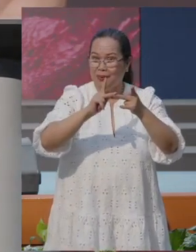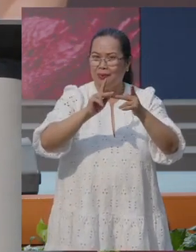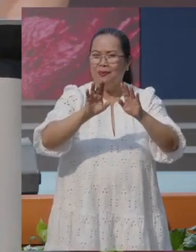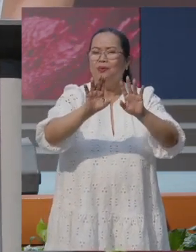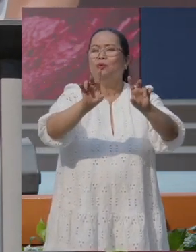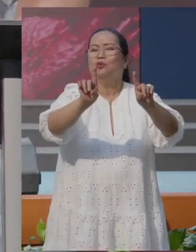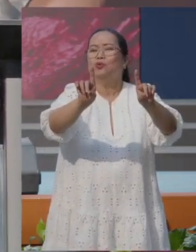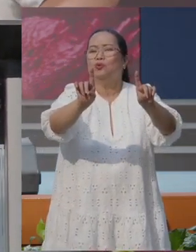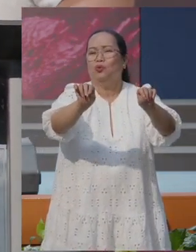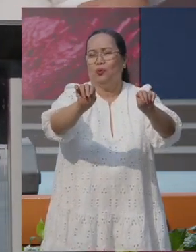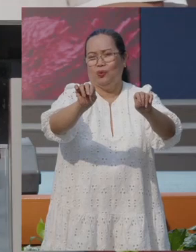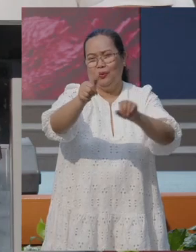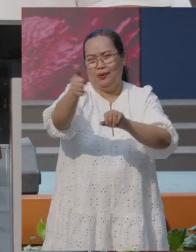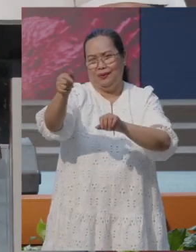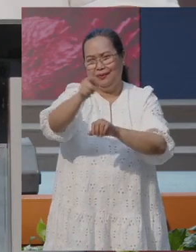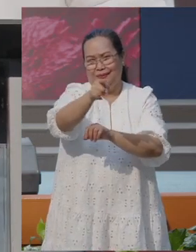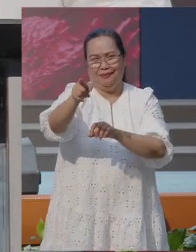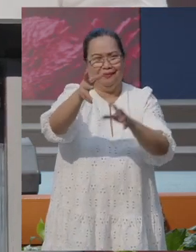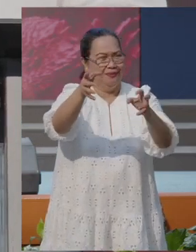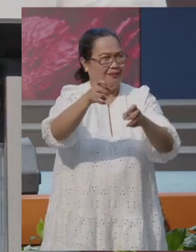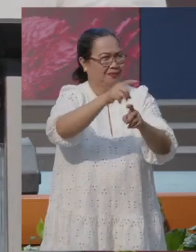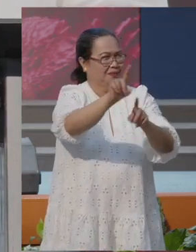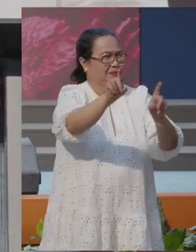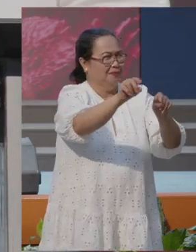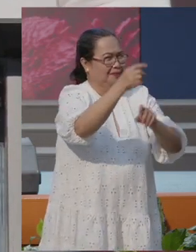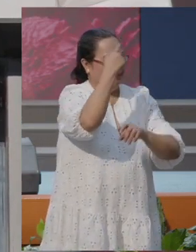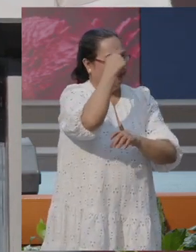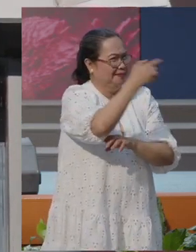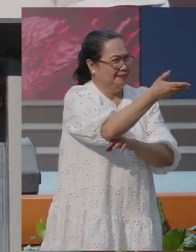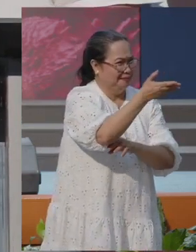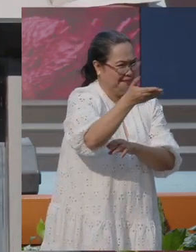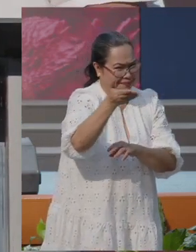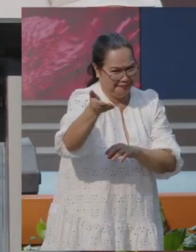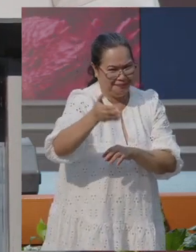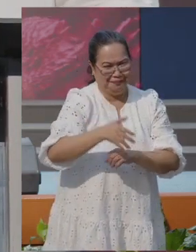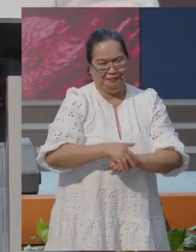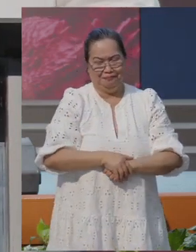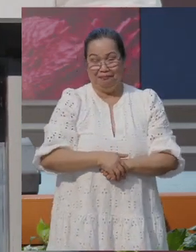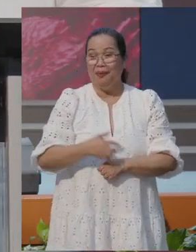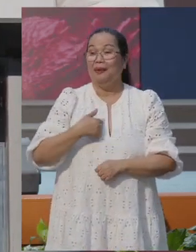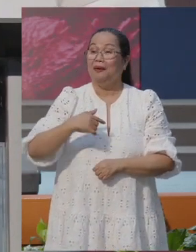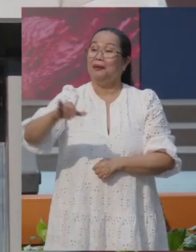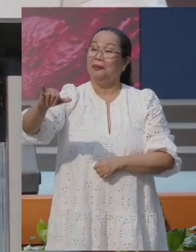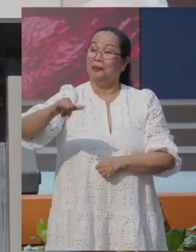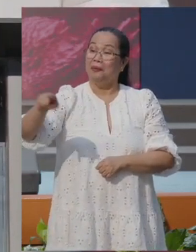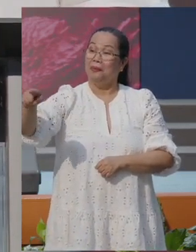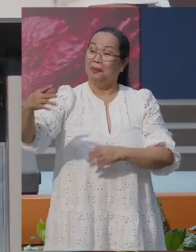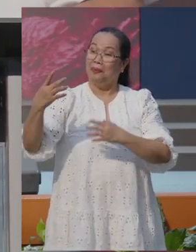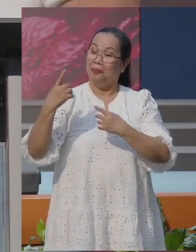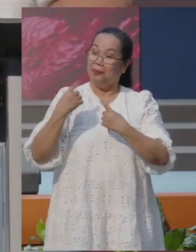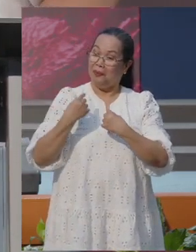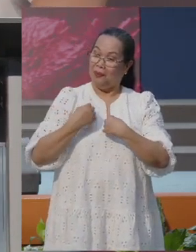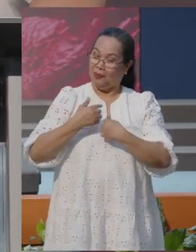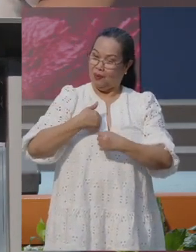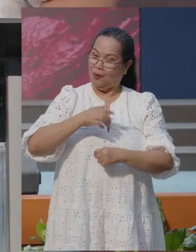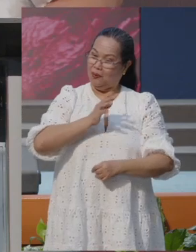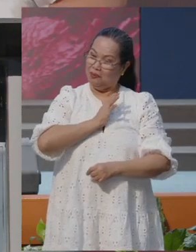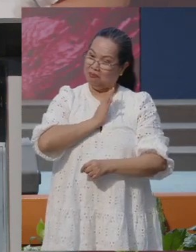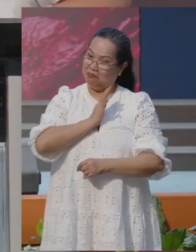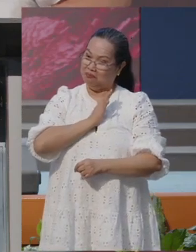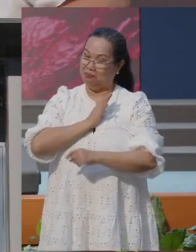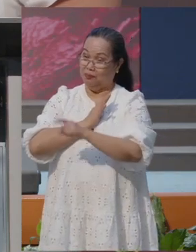do unto others as you would want others to do to you. Gusto ko maging mabuti sila sa akin, I will be good to